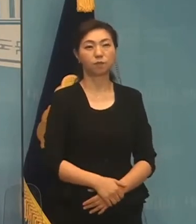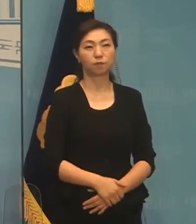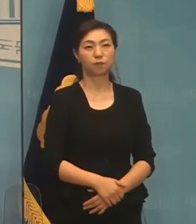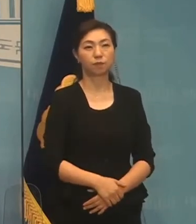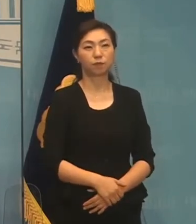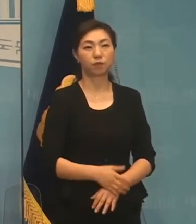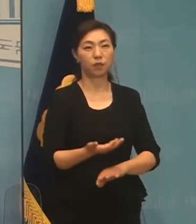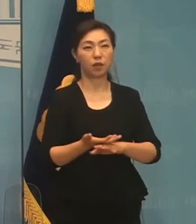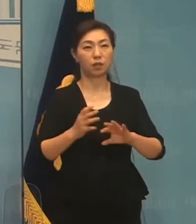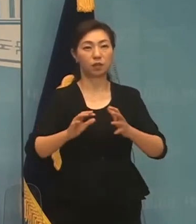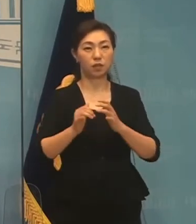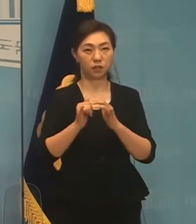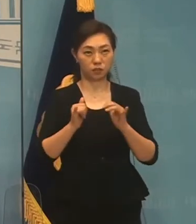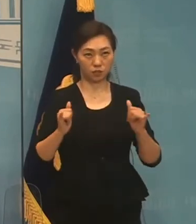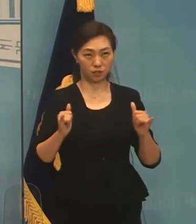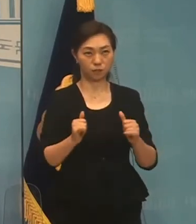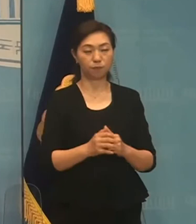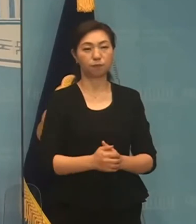외국인